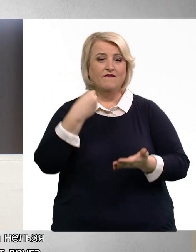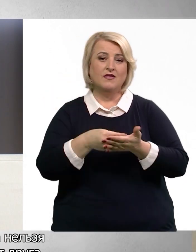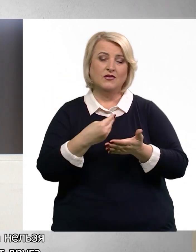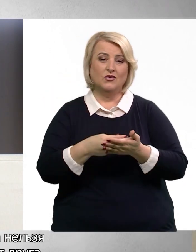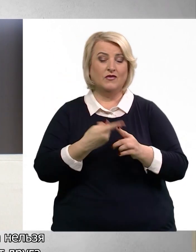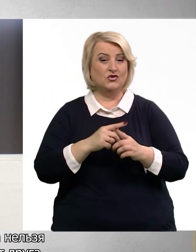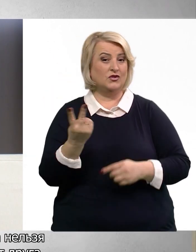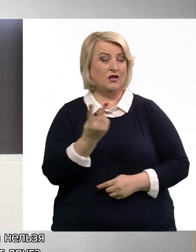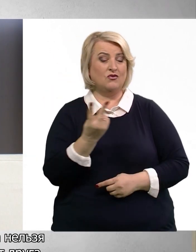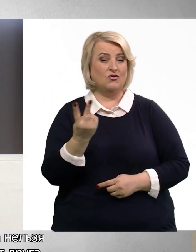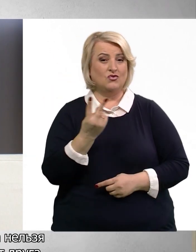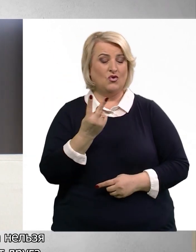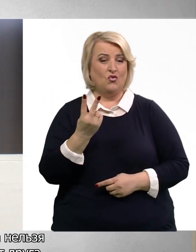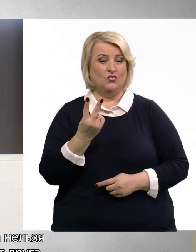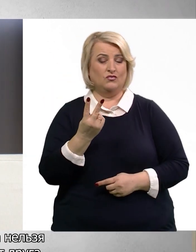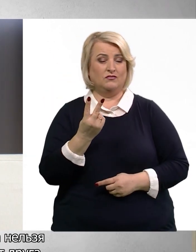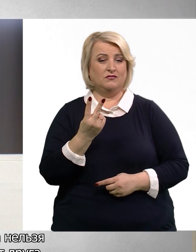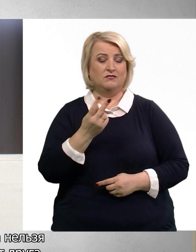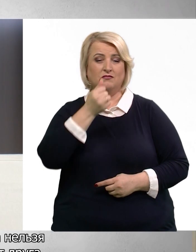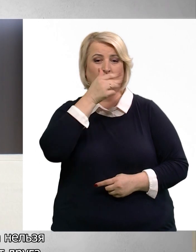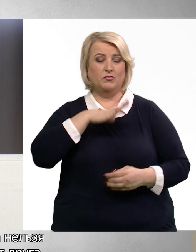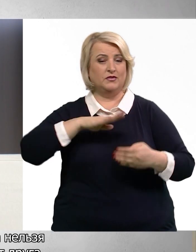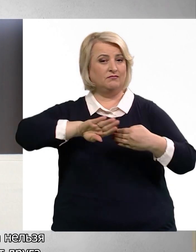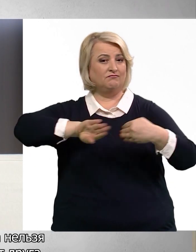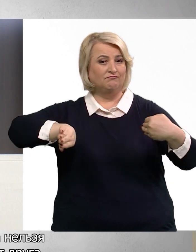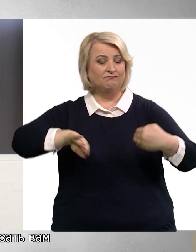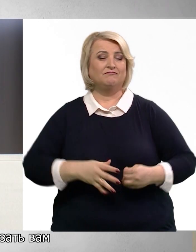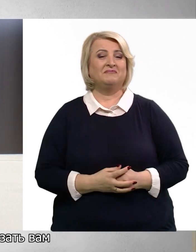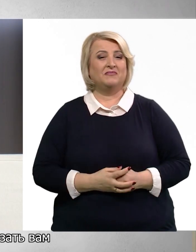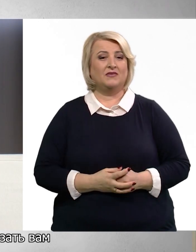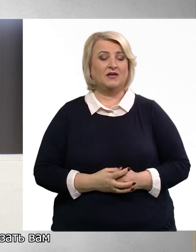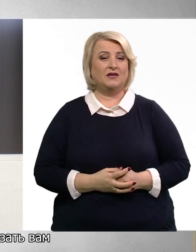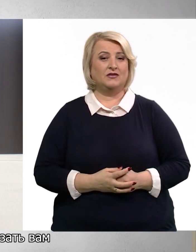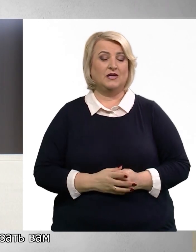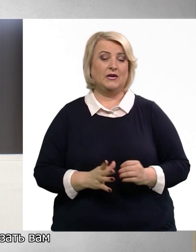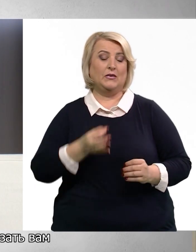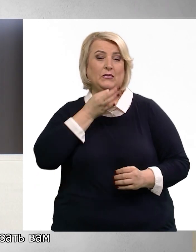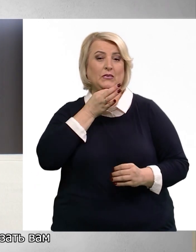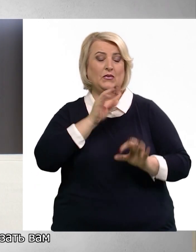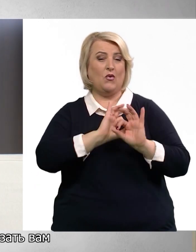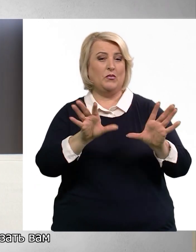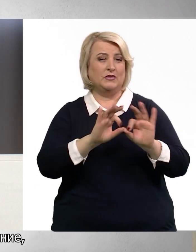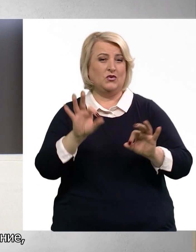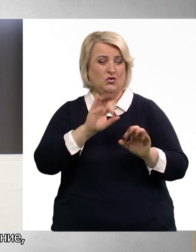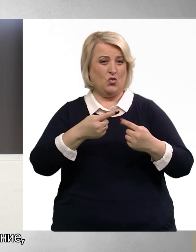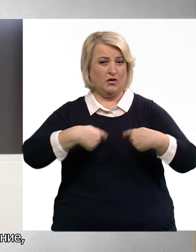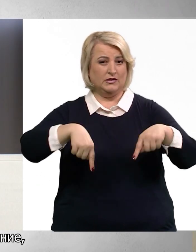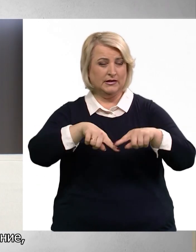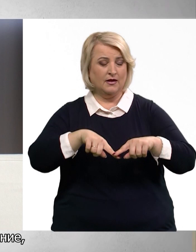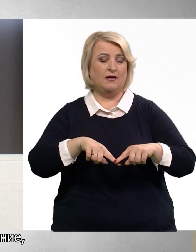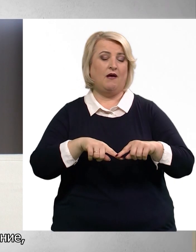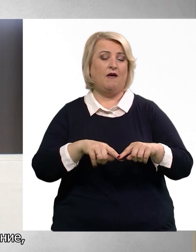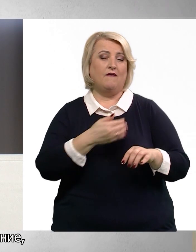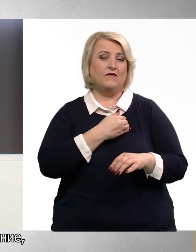că aceste două componente nu pot fi distanțate una de celelalte. Și înainte de a vă povesti puțin despre organizație, vreau